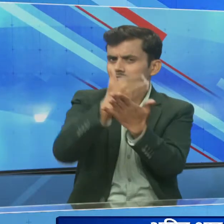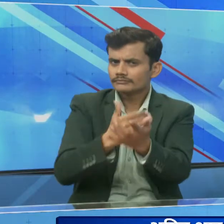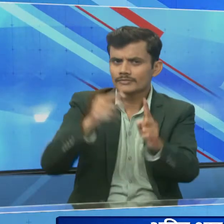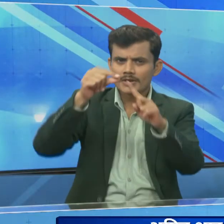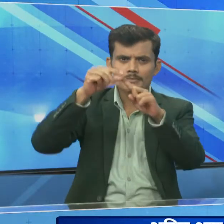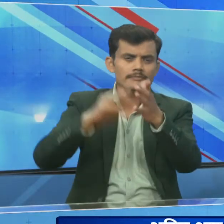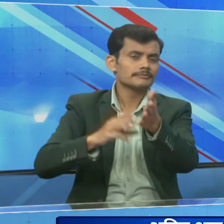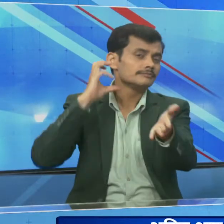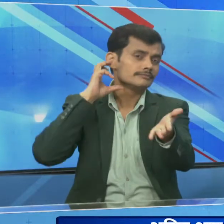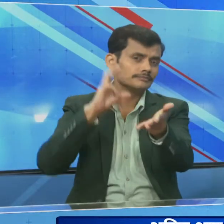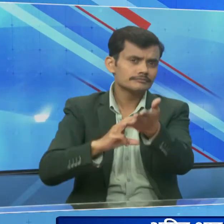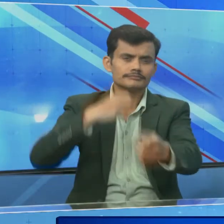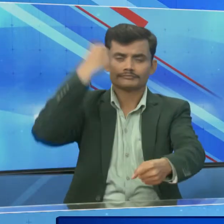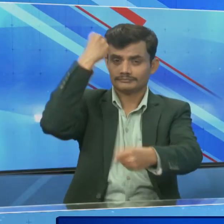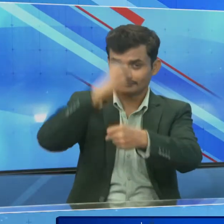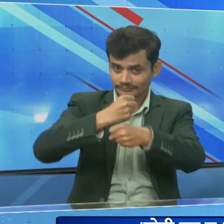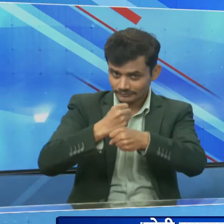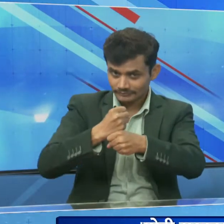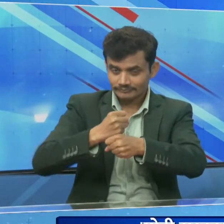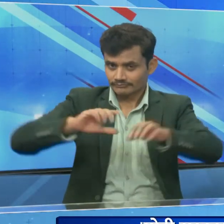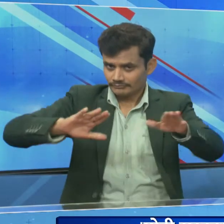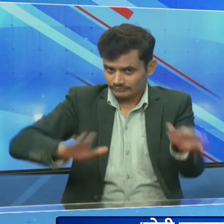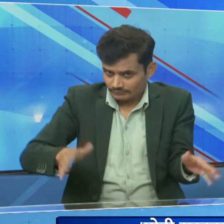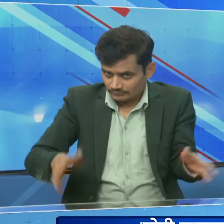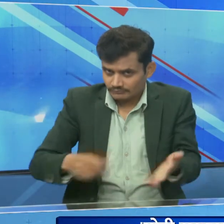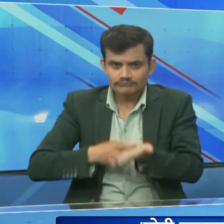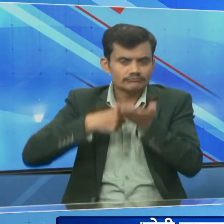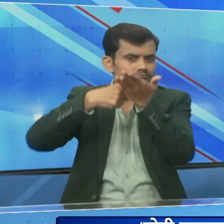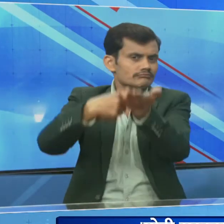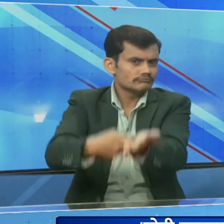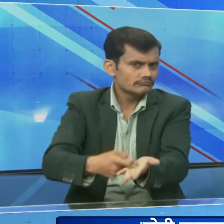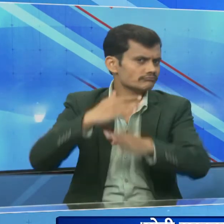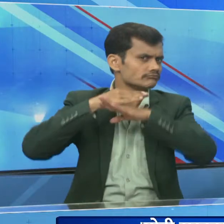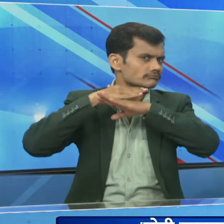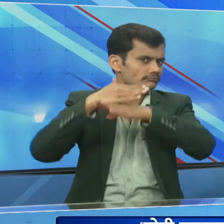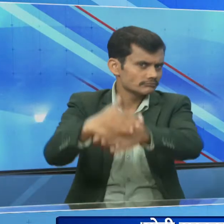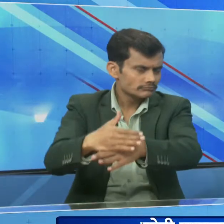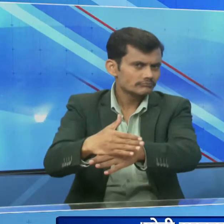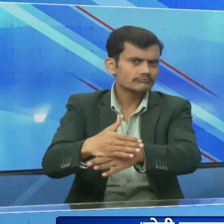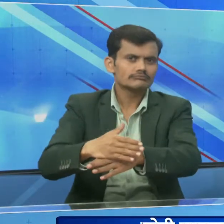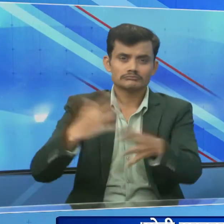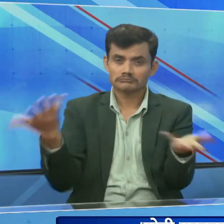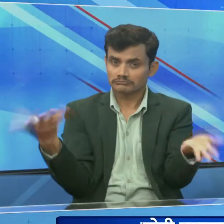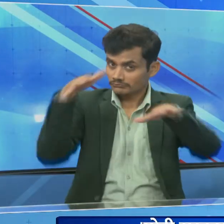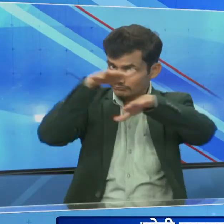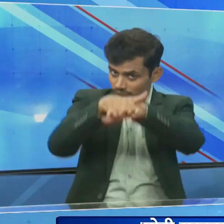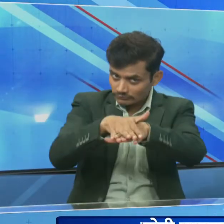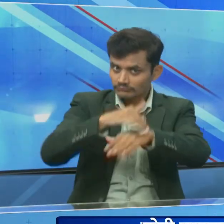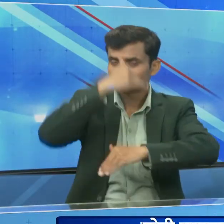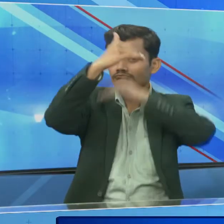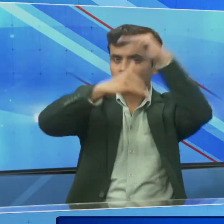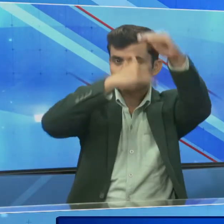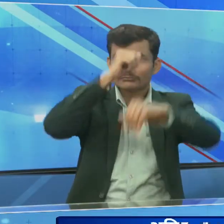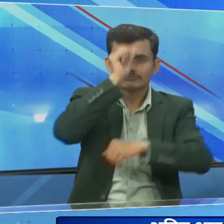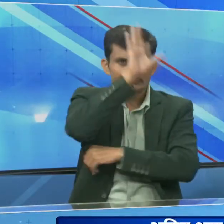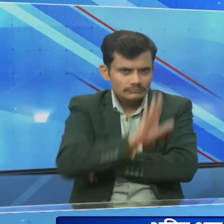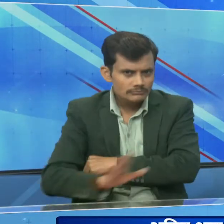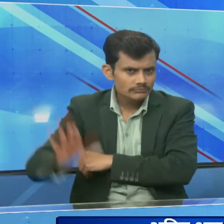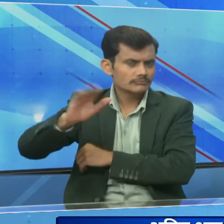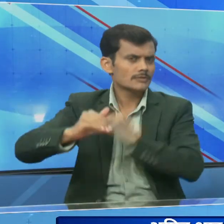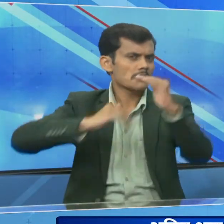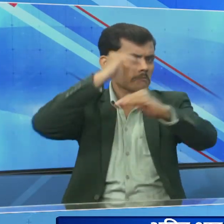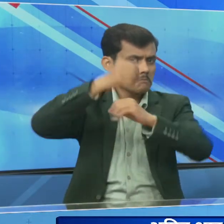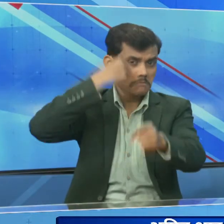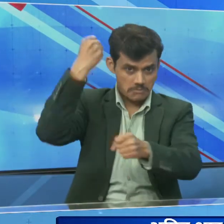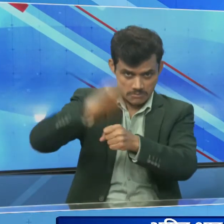ने आदिवासियों के सम्मान के लिए, सुरक्षा के लिए और समावेशी विकास के लिए देश भर में न केवल विकास के